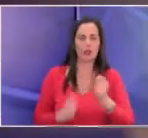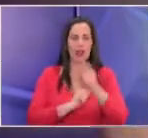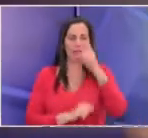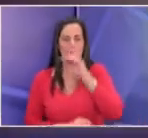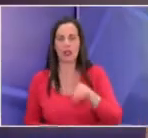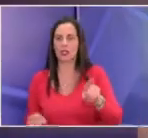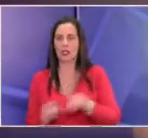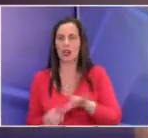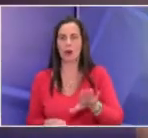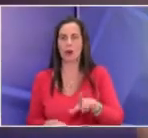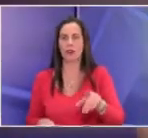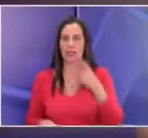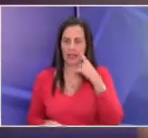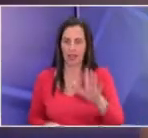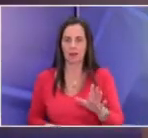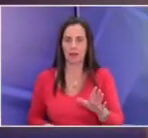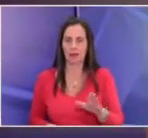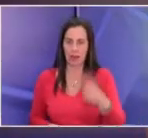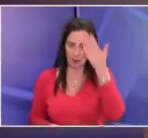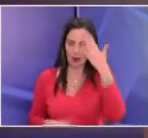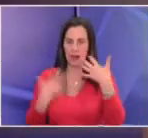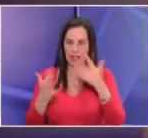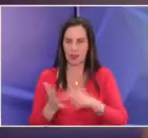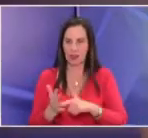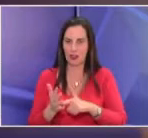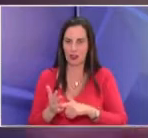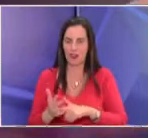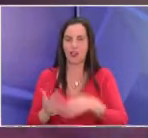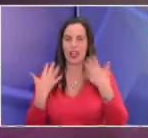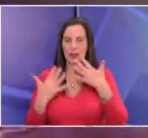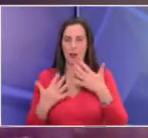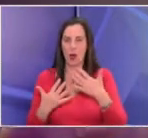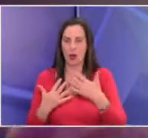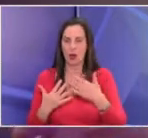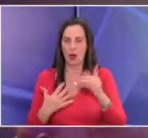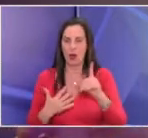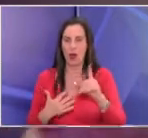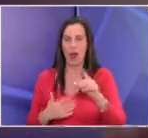שחייבות לעלות, ו... כל הנושאים האלה, וכל מה שדיברת על הביטחון,